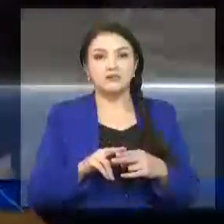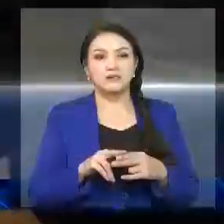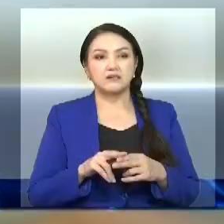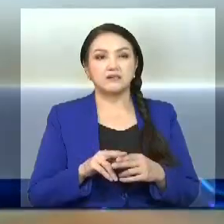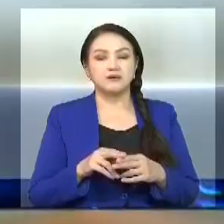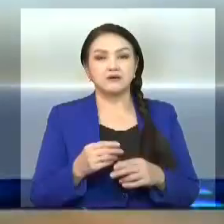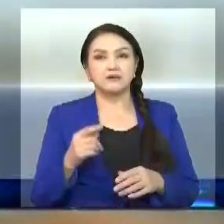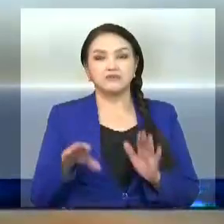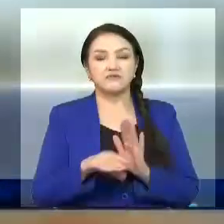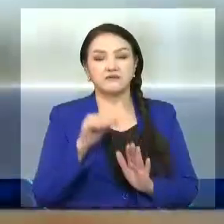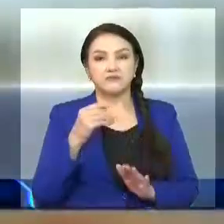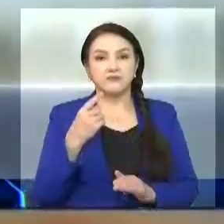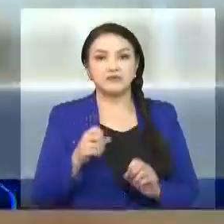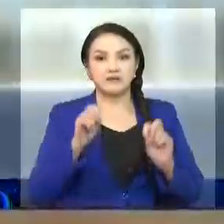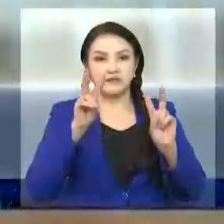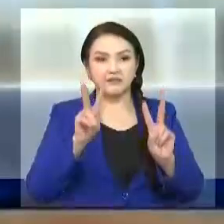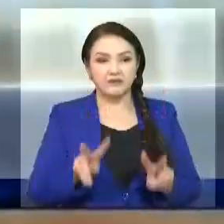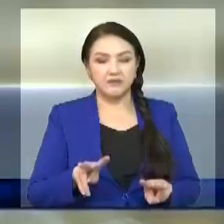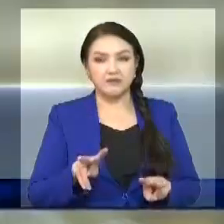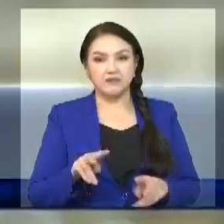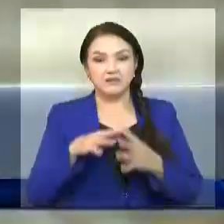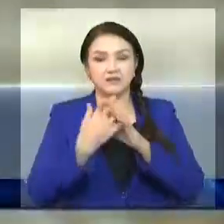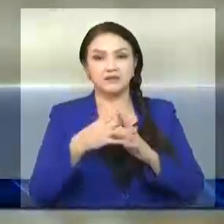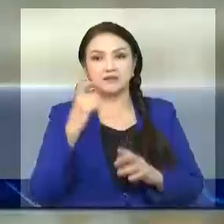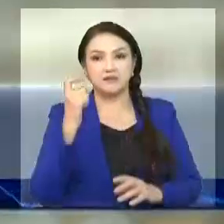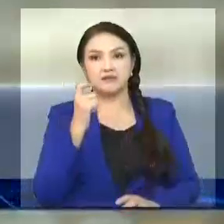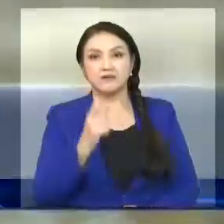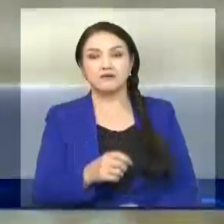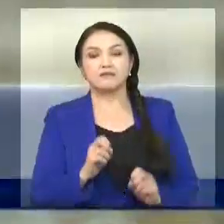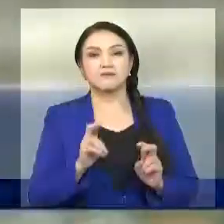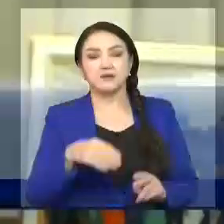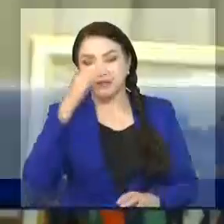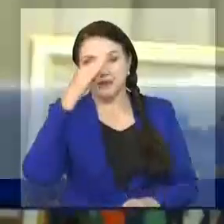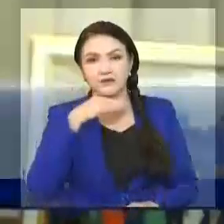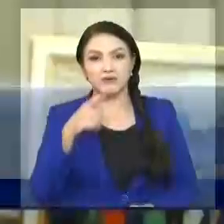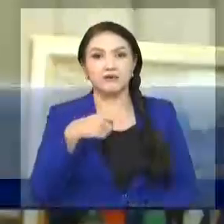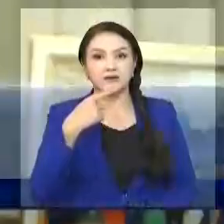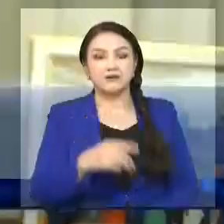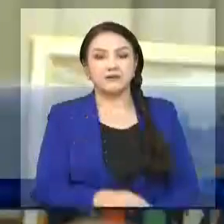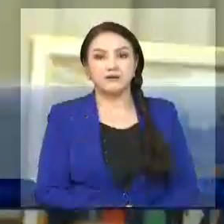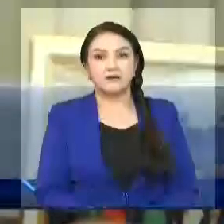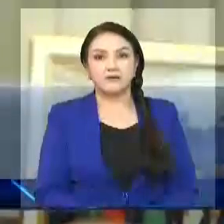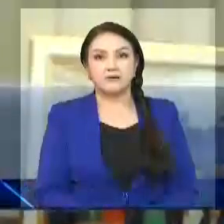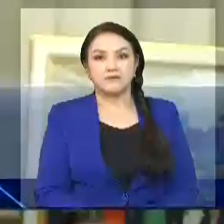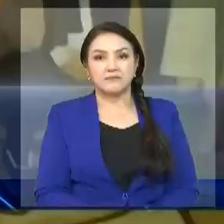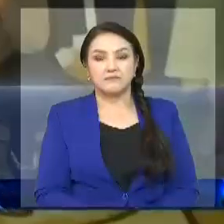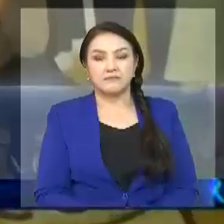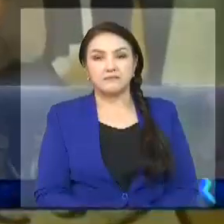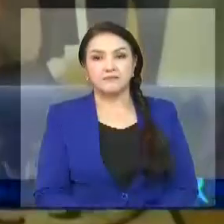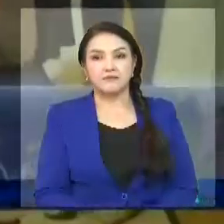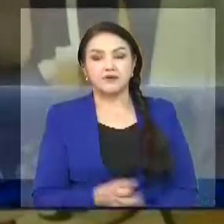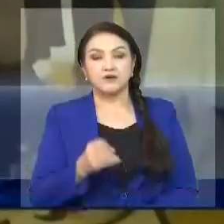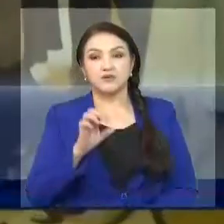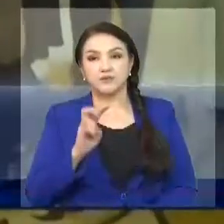предлагаю выбрать специальность сельского хозяйства. Как отец сказал, я пошел по этой стопе.